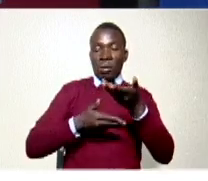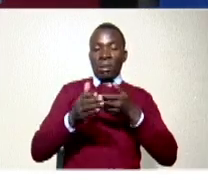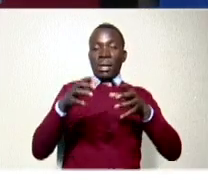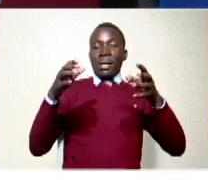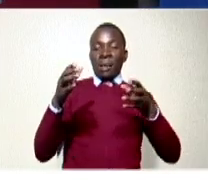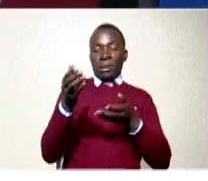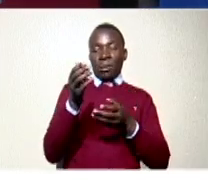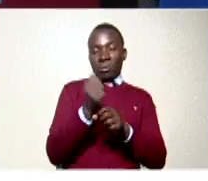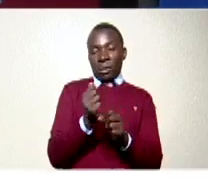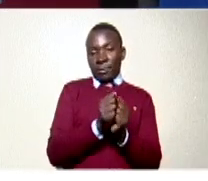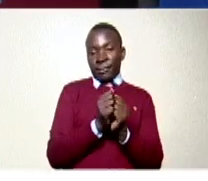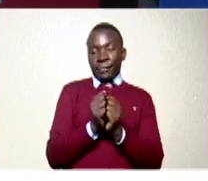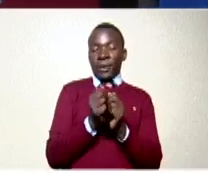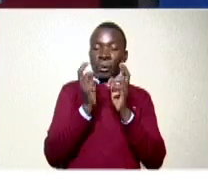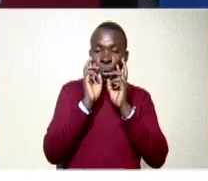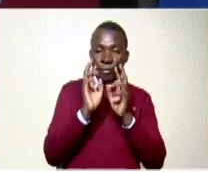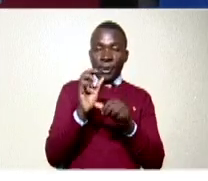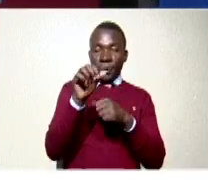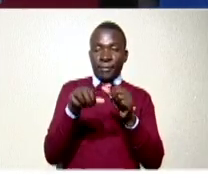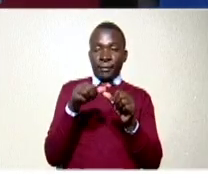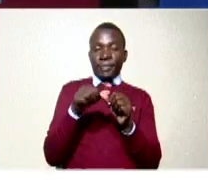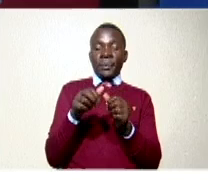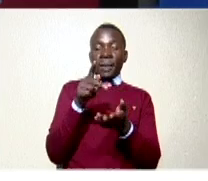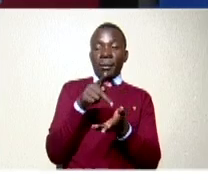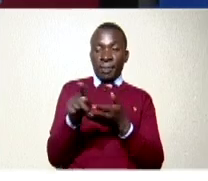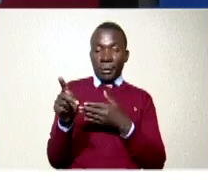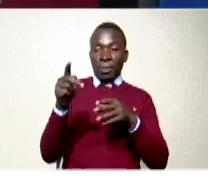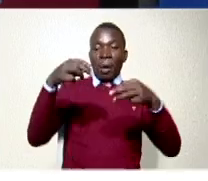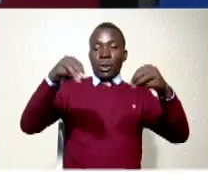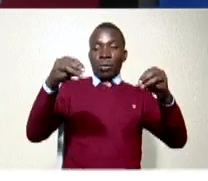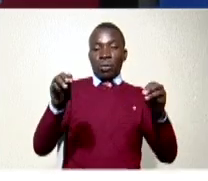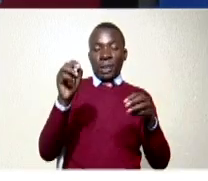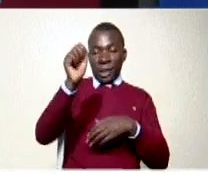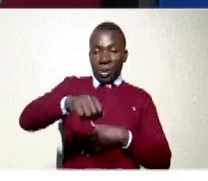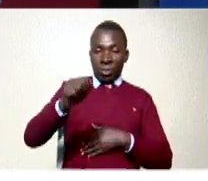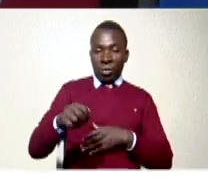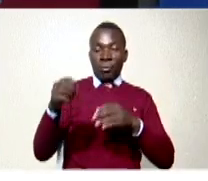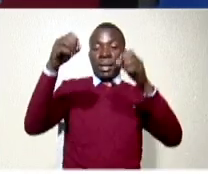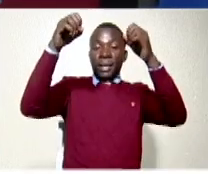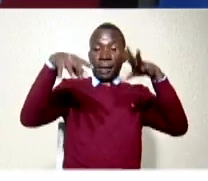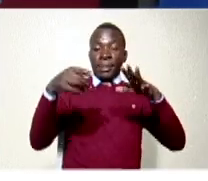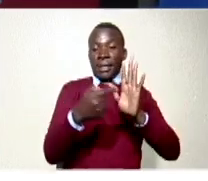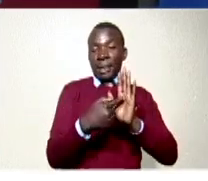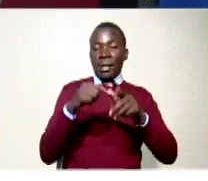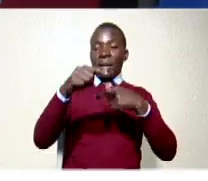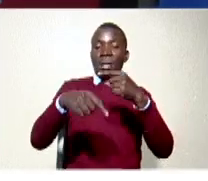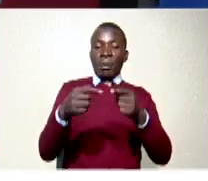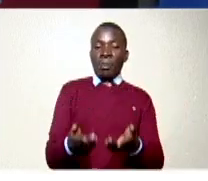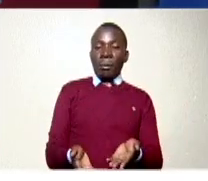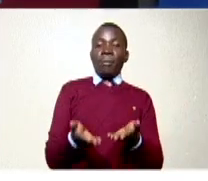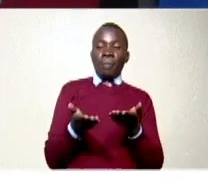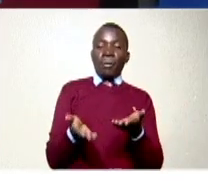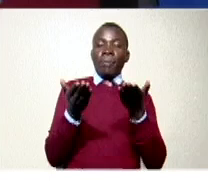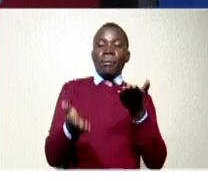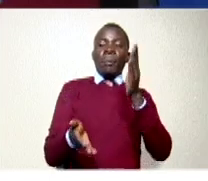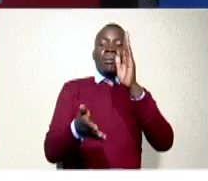twagiranye. Turebye rero ku bijyanye n'ibiciro ku masoko, yego biragaragara yuko bikomeje kugenda